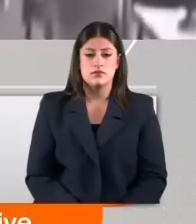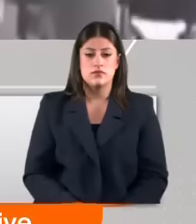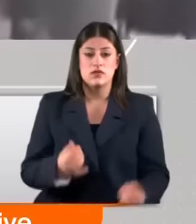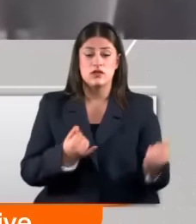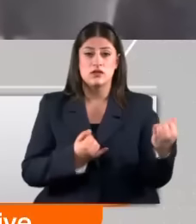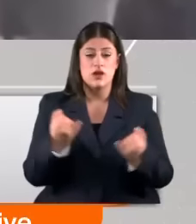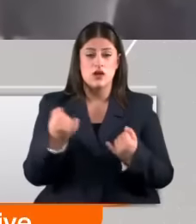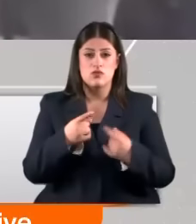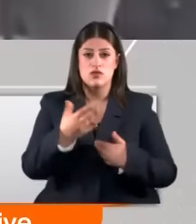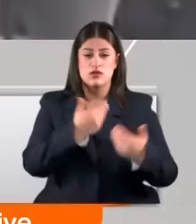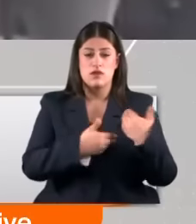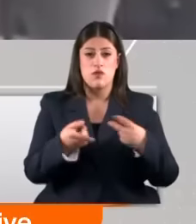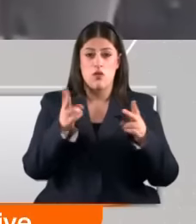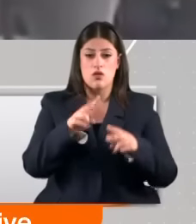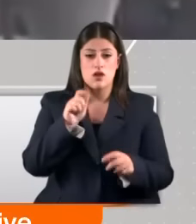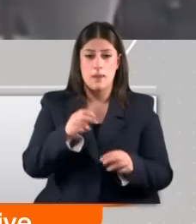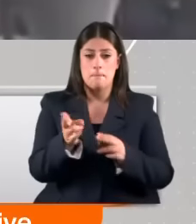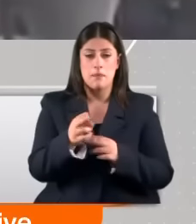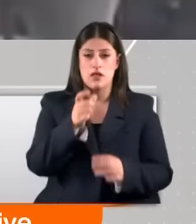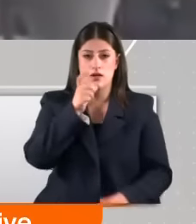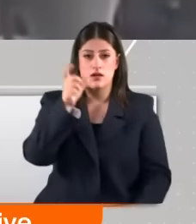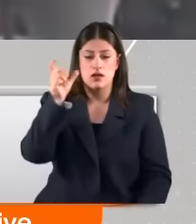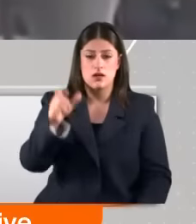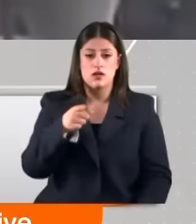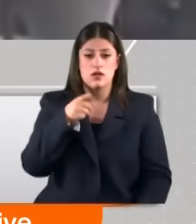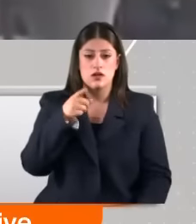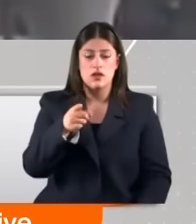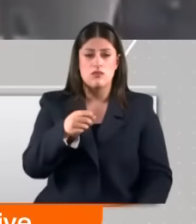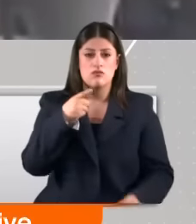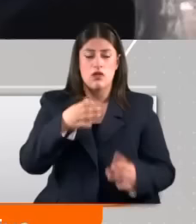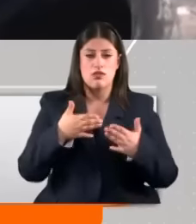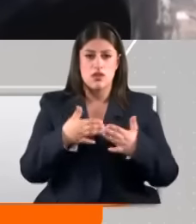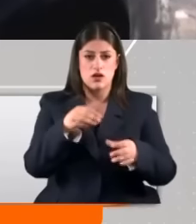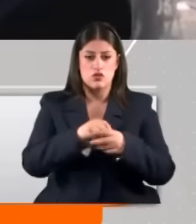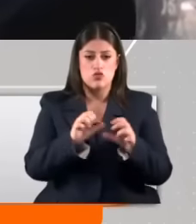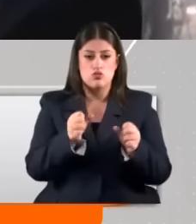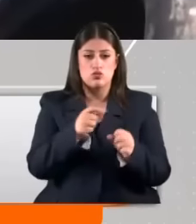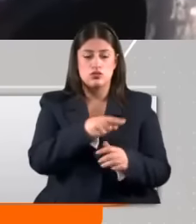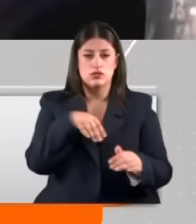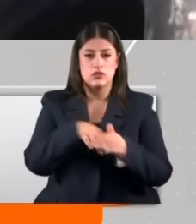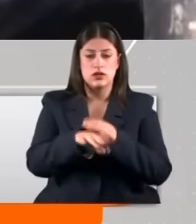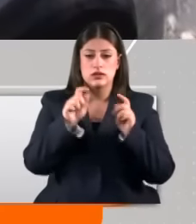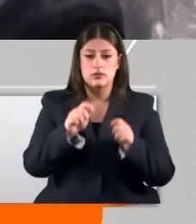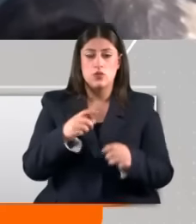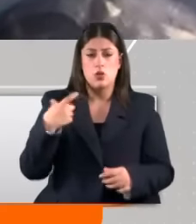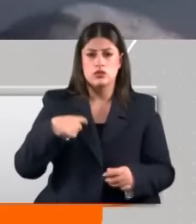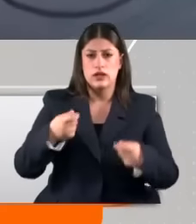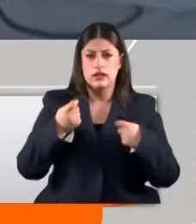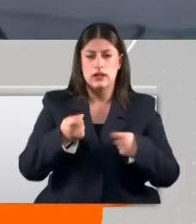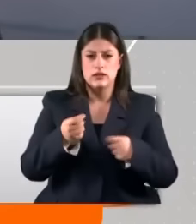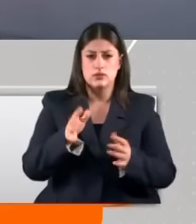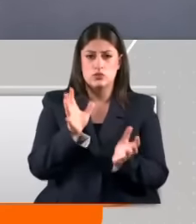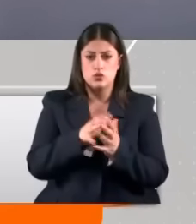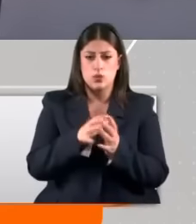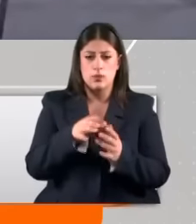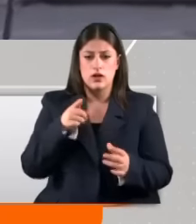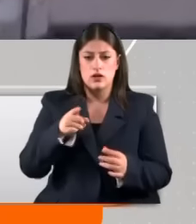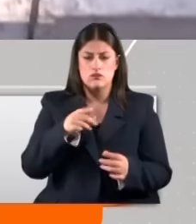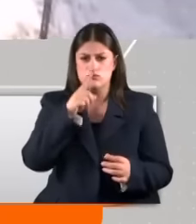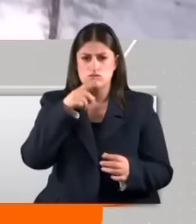Tartıştığı sevgilisini öldüren balıkçı cansız bedeni teknesindeki buzlukta sakladı. Özel eğitimli köpeğin dikkati cinayeti ortaya